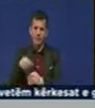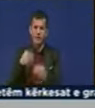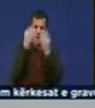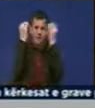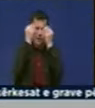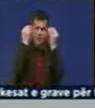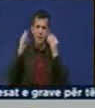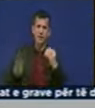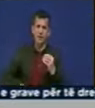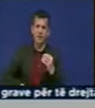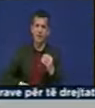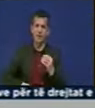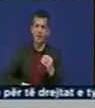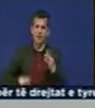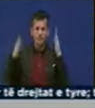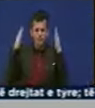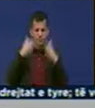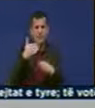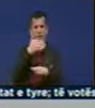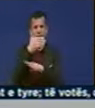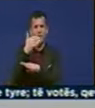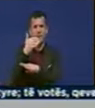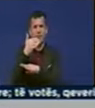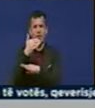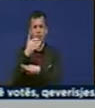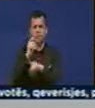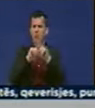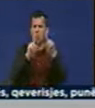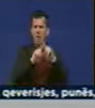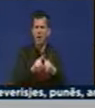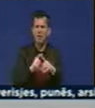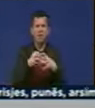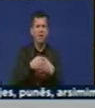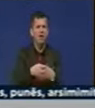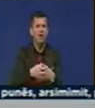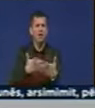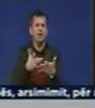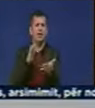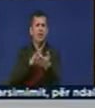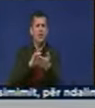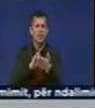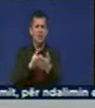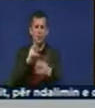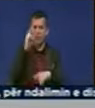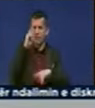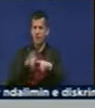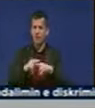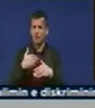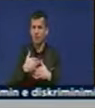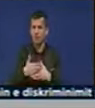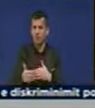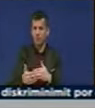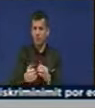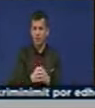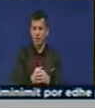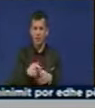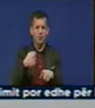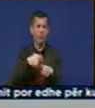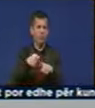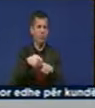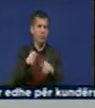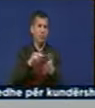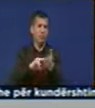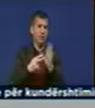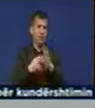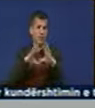i grave në biznese të vogla apo të mesme dhe në vendimarje. Për t'i kaluar të gjitha këto